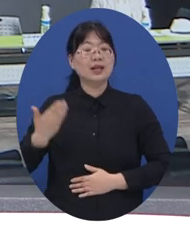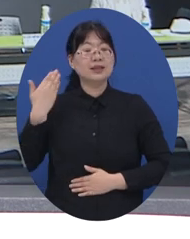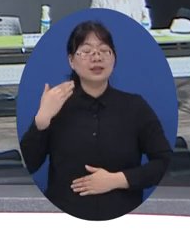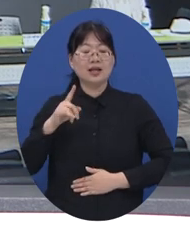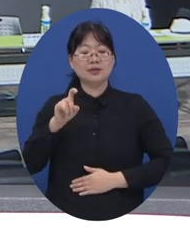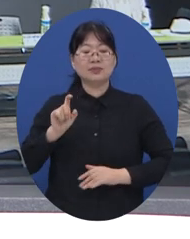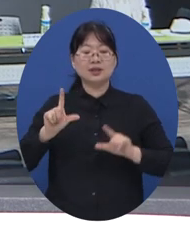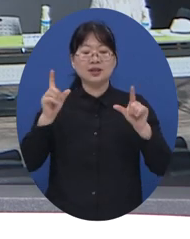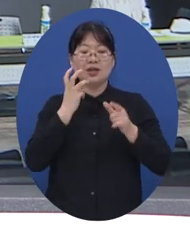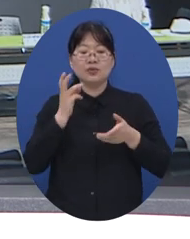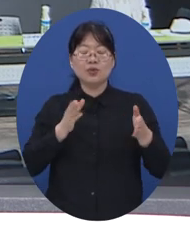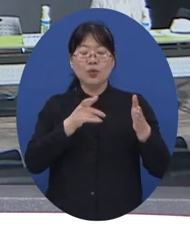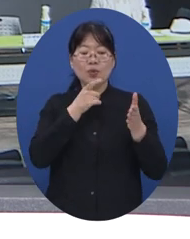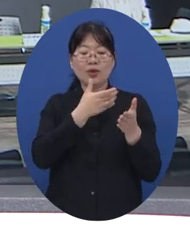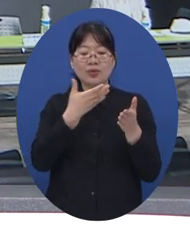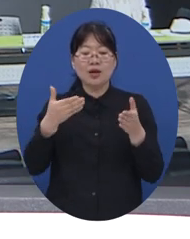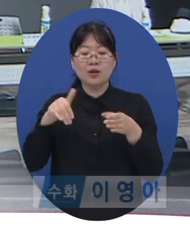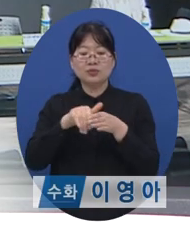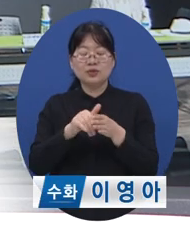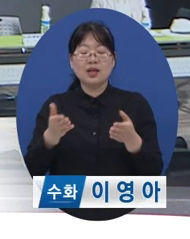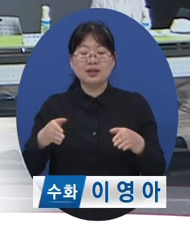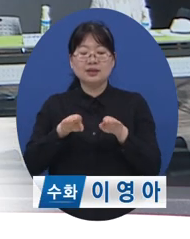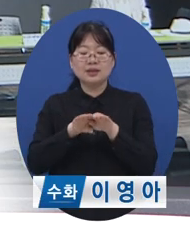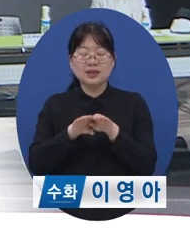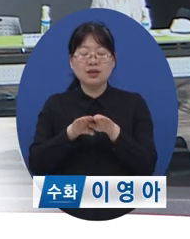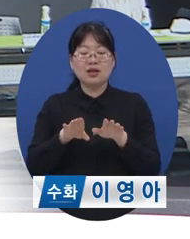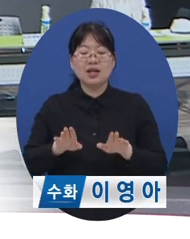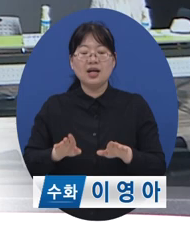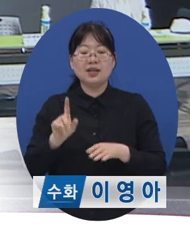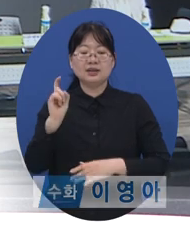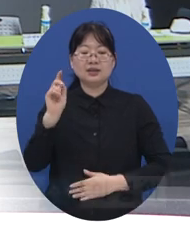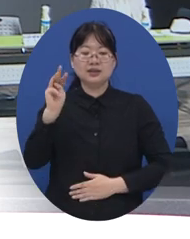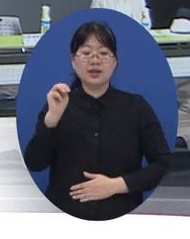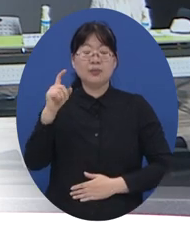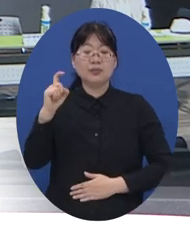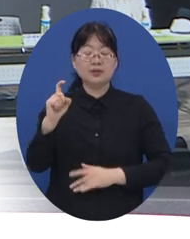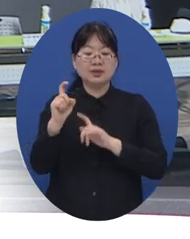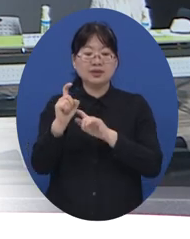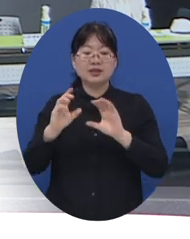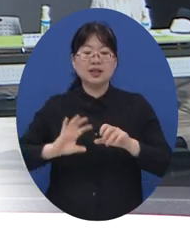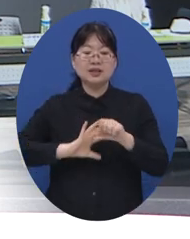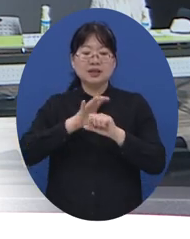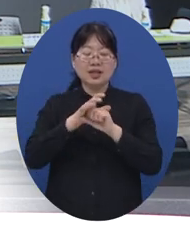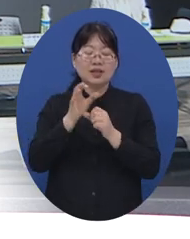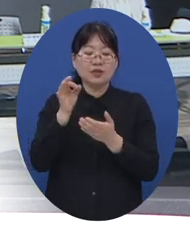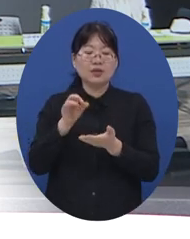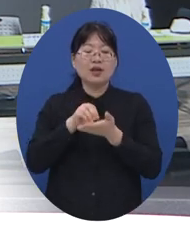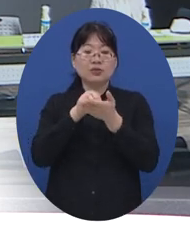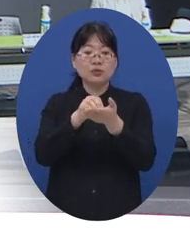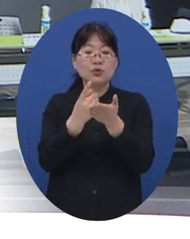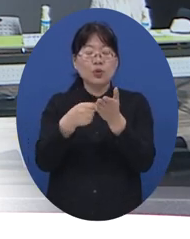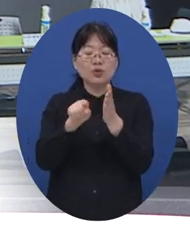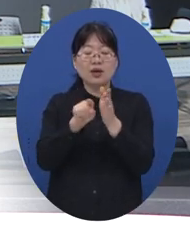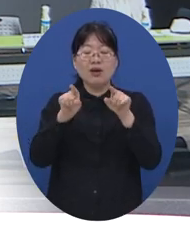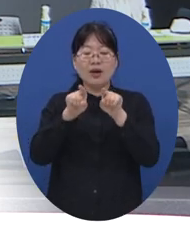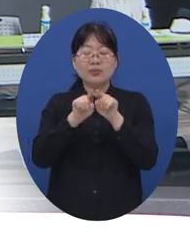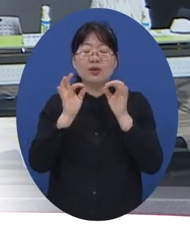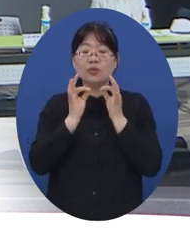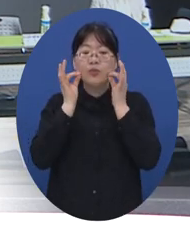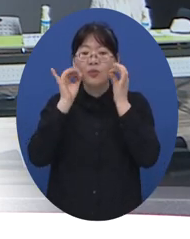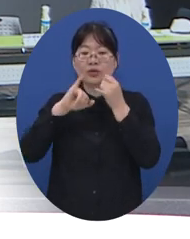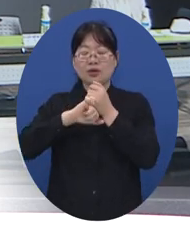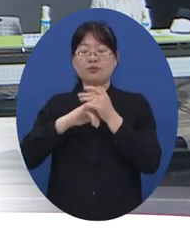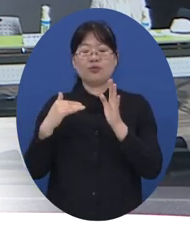지난 11일 경기도와 강원도 문화재청이 비무장지대 세계유산 남북공동등재를 위해 함께 노력하기로